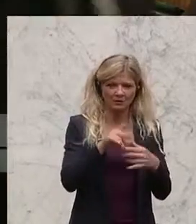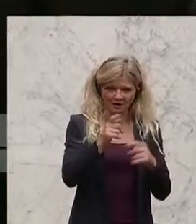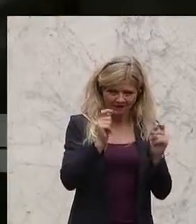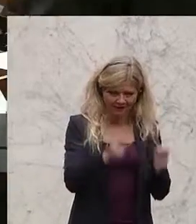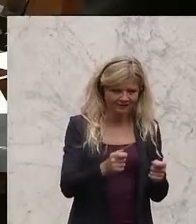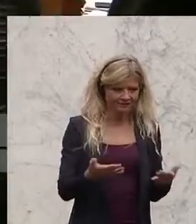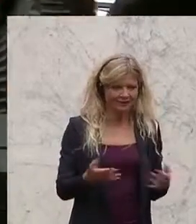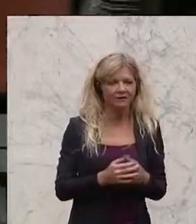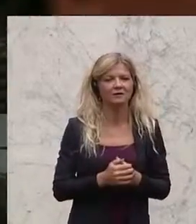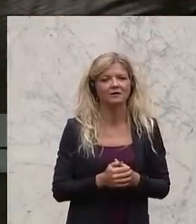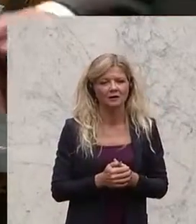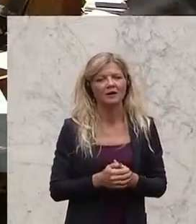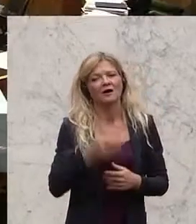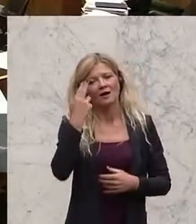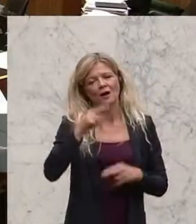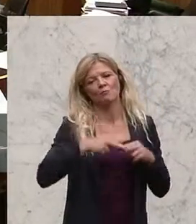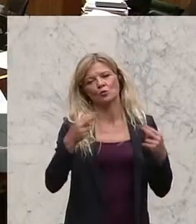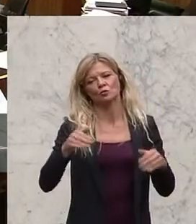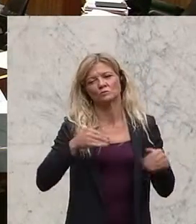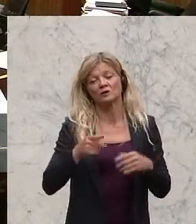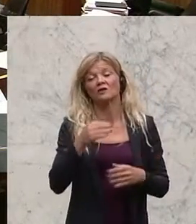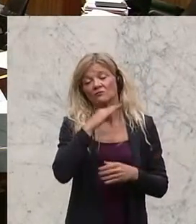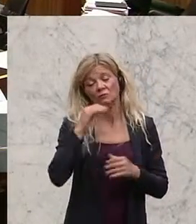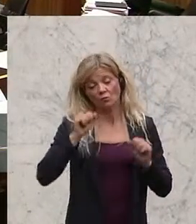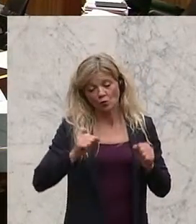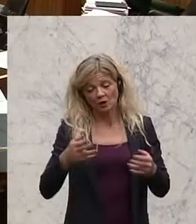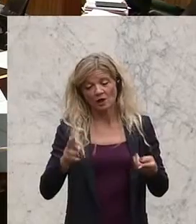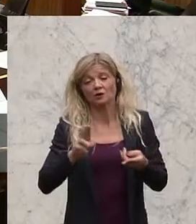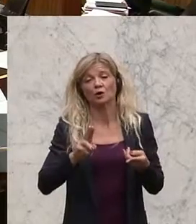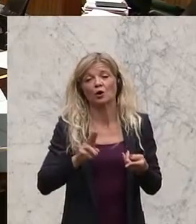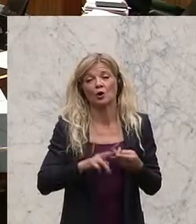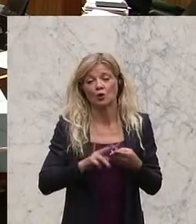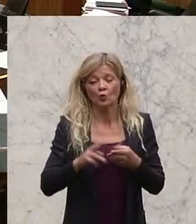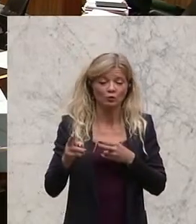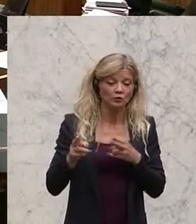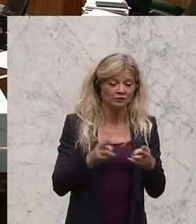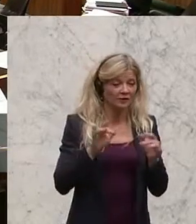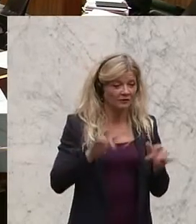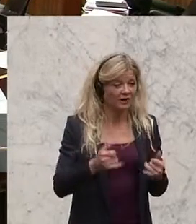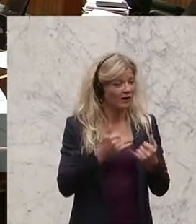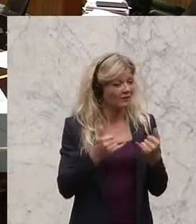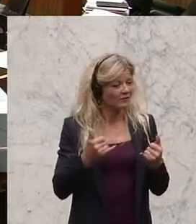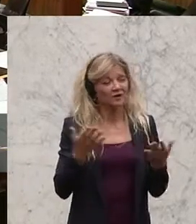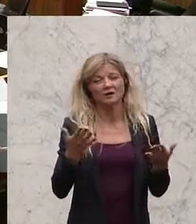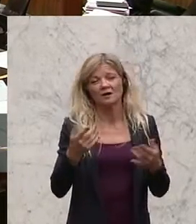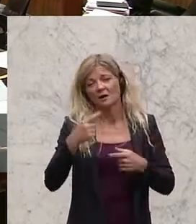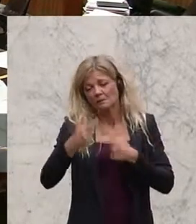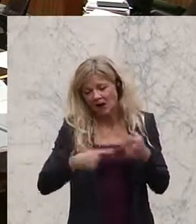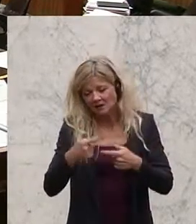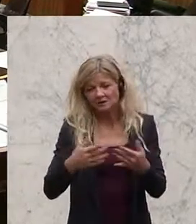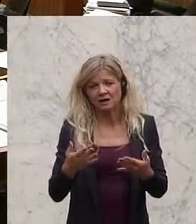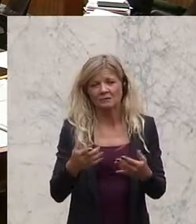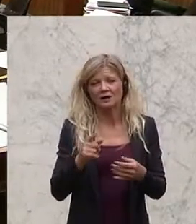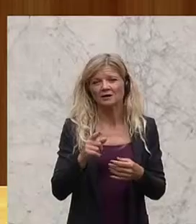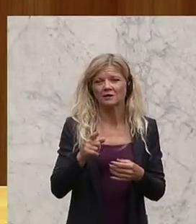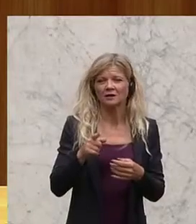Bundesminister Möglichkeiten und Wege hat, im Rahmen von Forcierungsmaßnahmen durch die Zeitreserven im Bau, falls